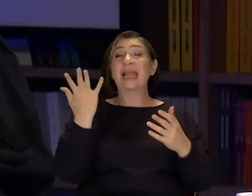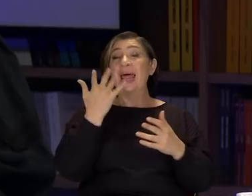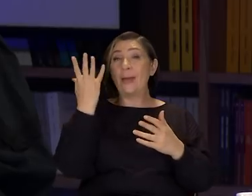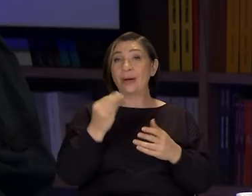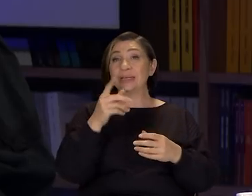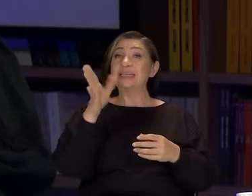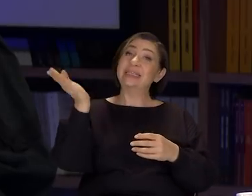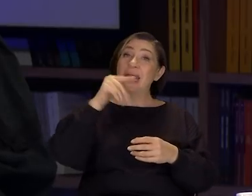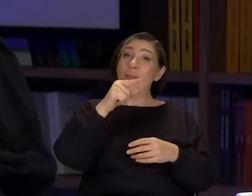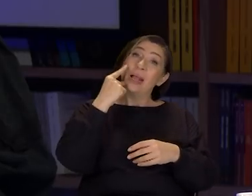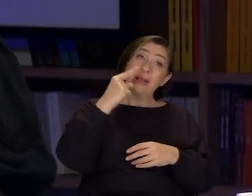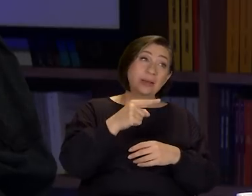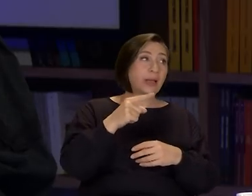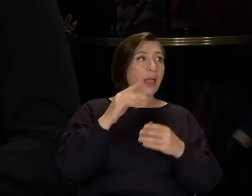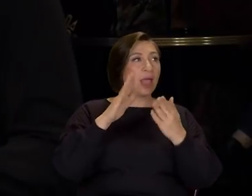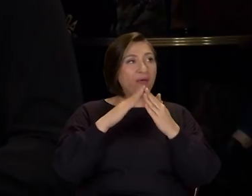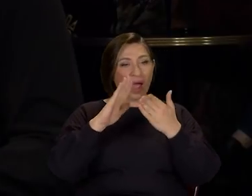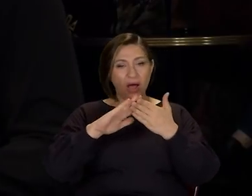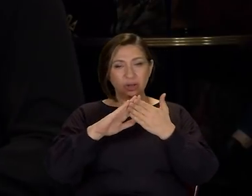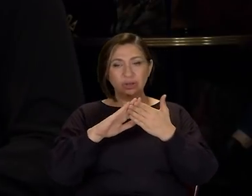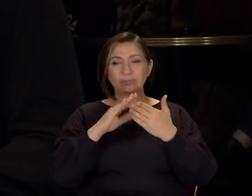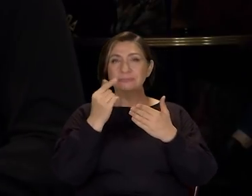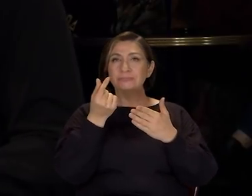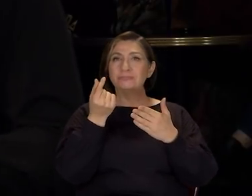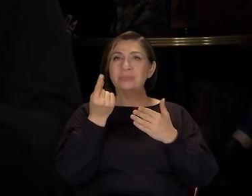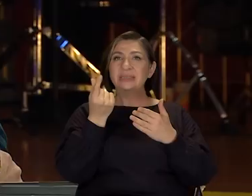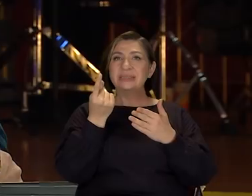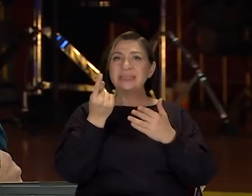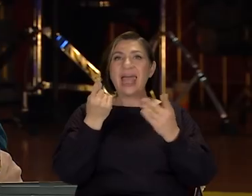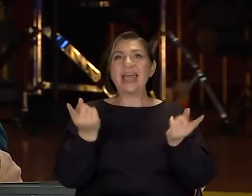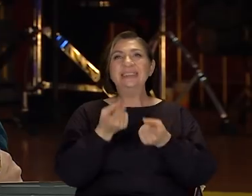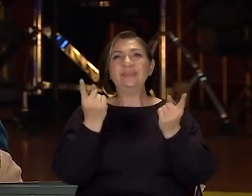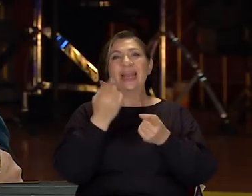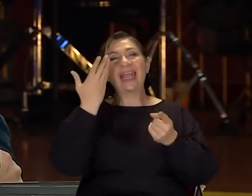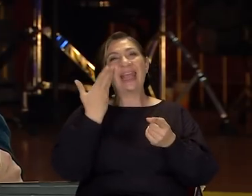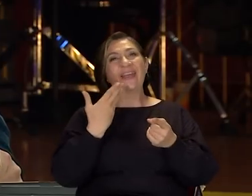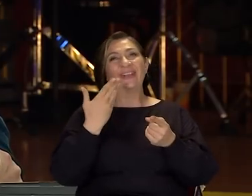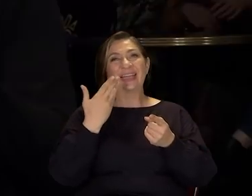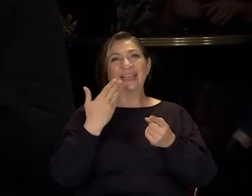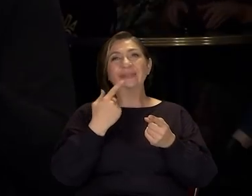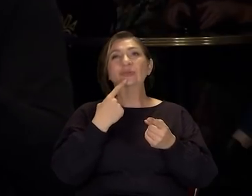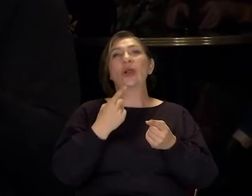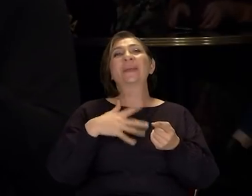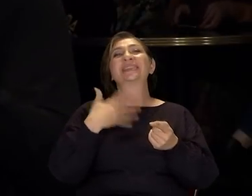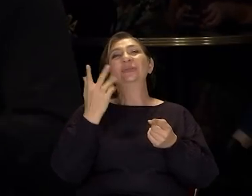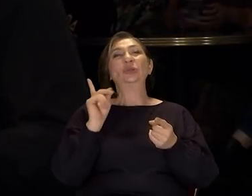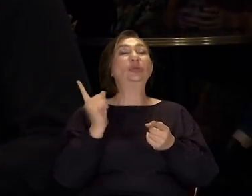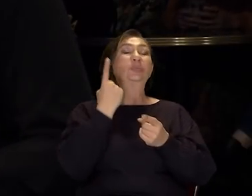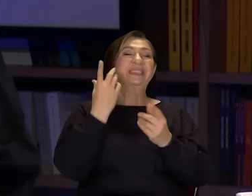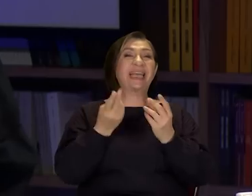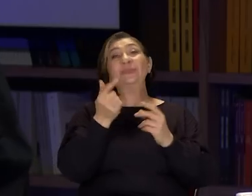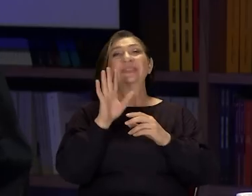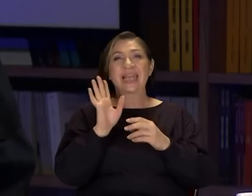yapardık, bunları yaşardık diye. Orada ev arkadaşı tabii biraz böyle bir esprili ve keyifli bir dille, onu söylemek istemiyorum sürprizi kaçmasın